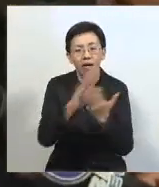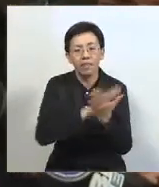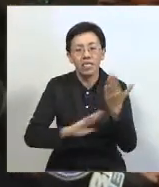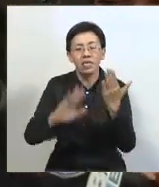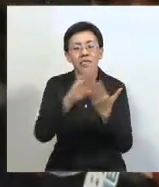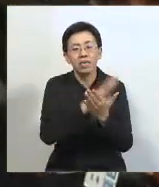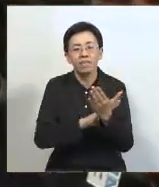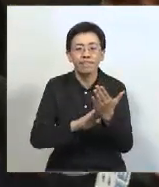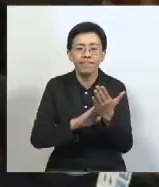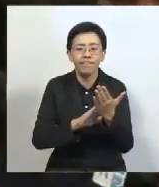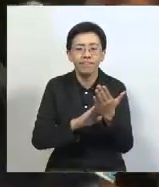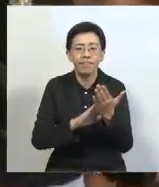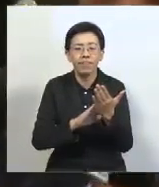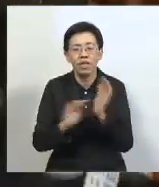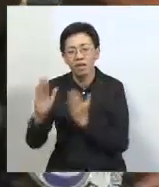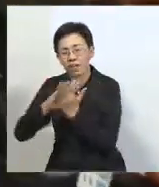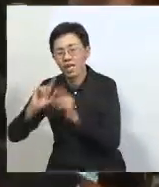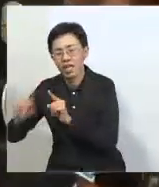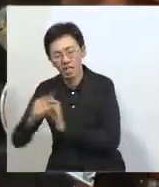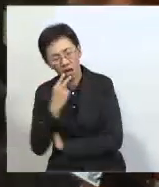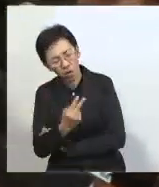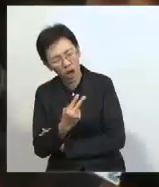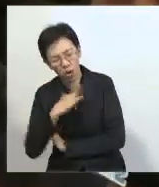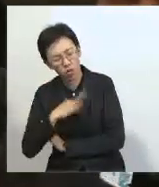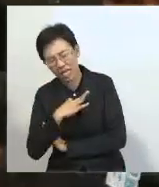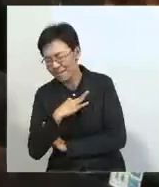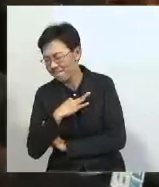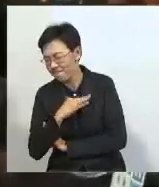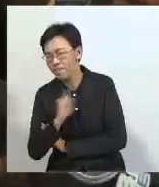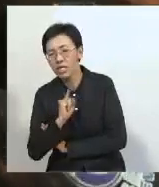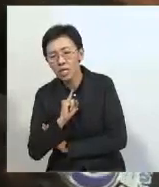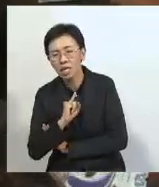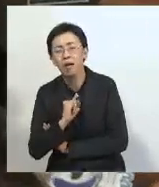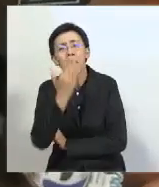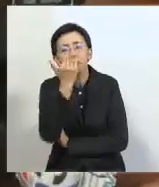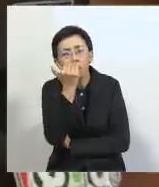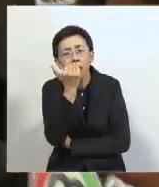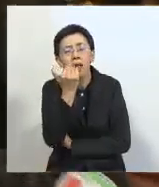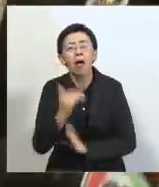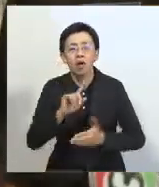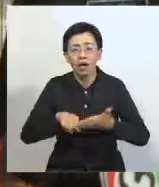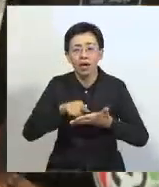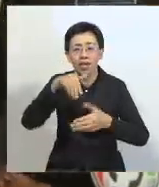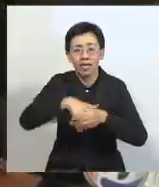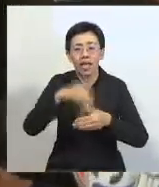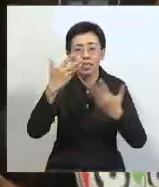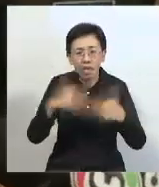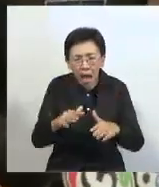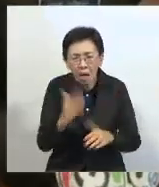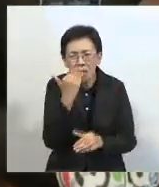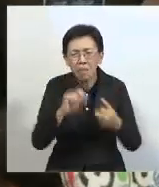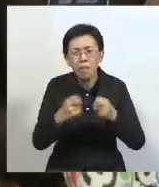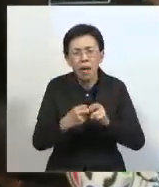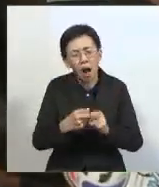ศนั้นต่างชาติก็ไม่ได้มองดีนะครับว่าเอ๊ะทำไมเรามีเลือกตั้งแล้วเรามีอะไรแล้วมันยังเป็นอย่